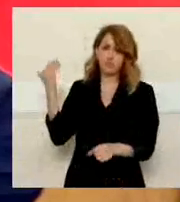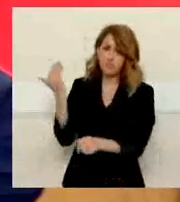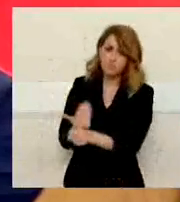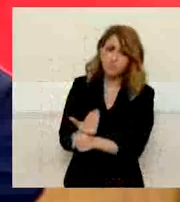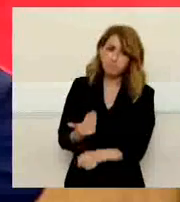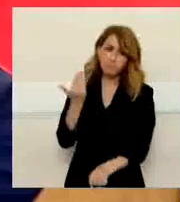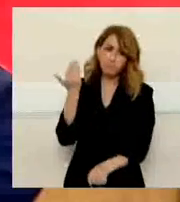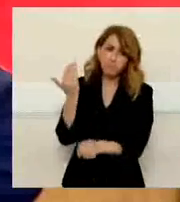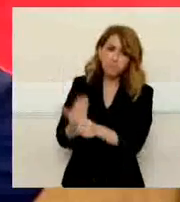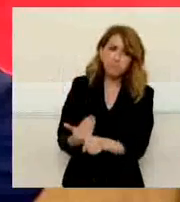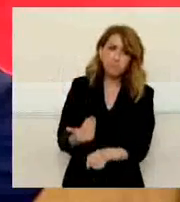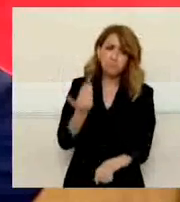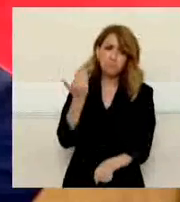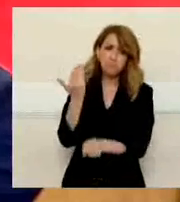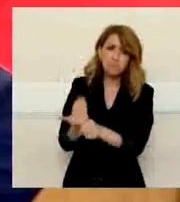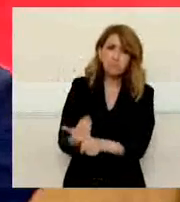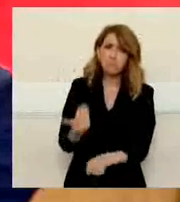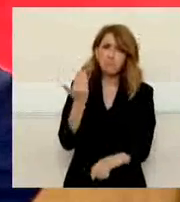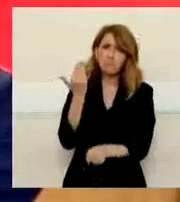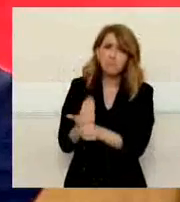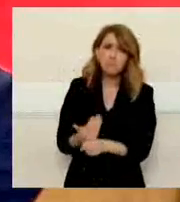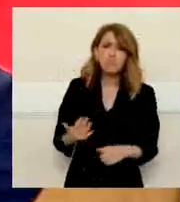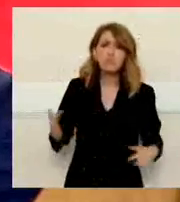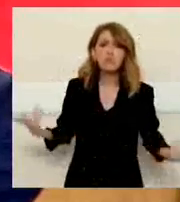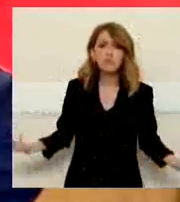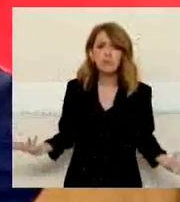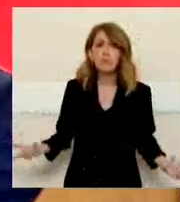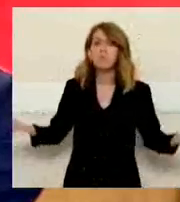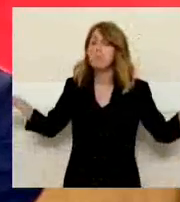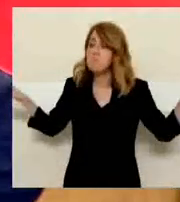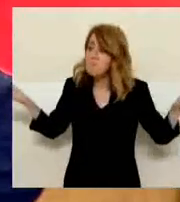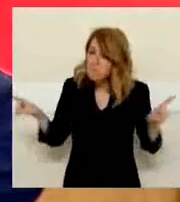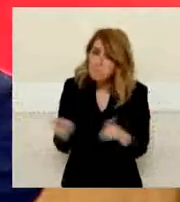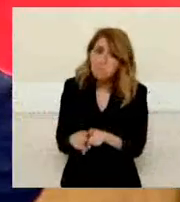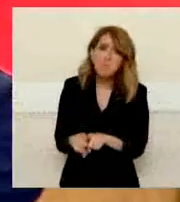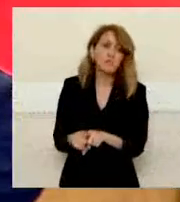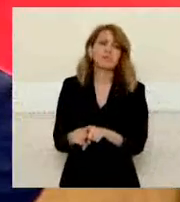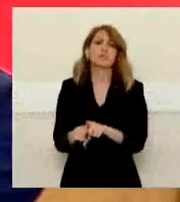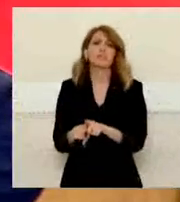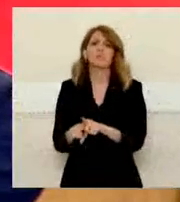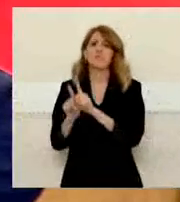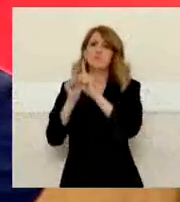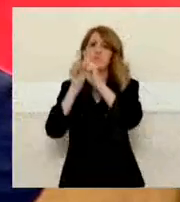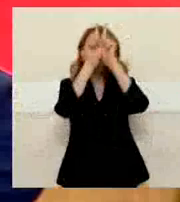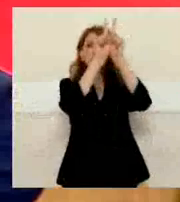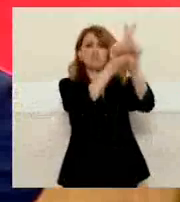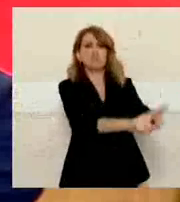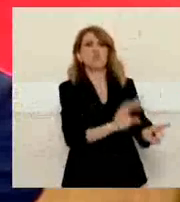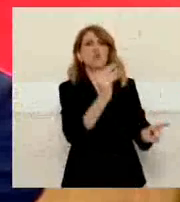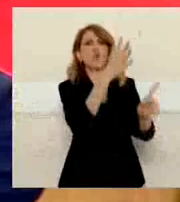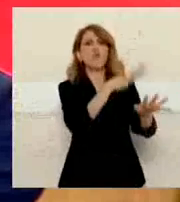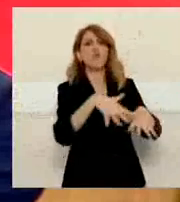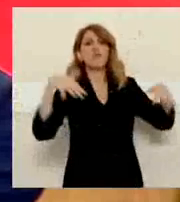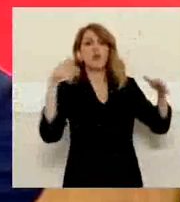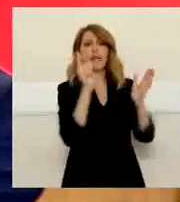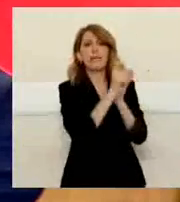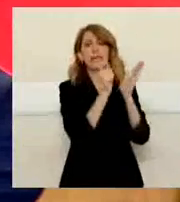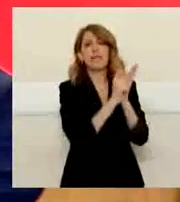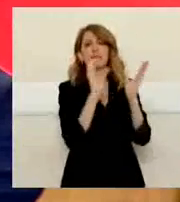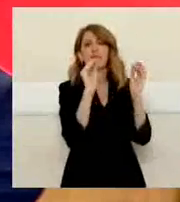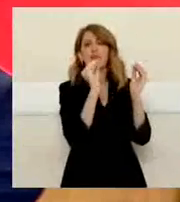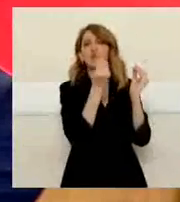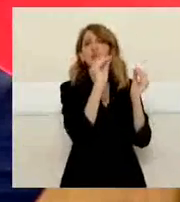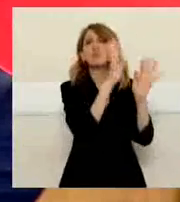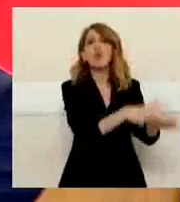ζητώντας ανοιχτά τόσο εγώ όσο ο κ. Μητσοτάκης να πάμε μαζί. Είτε στο Γραφείο Προϋπολογισμού της Βουλής, είτε στο